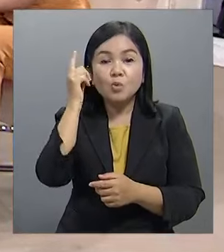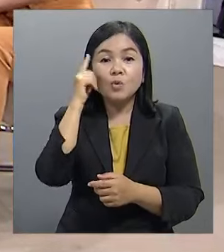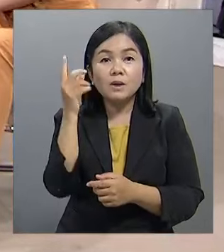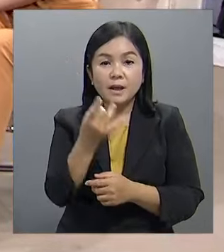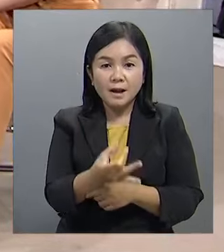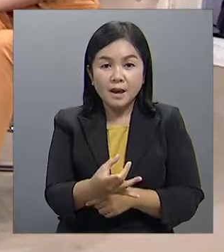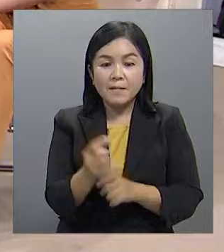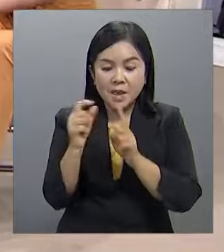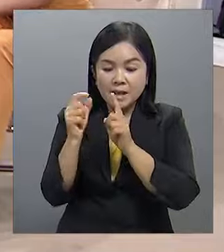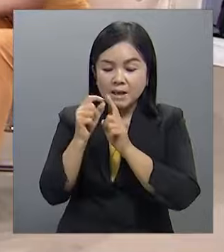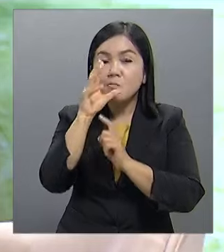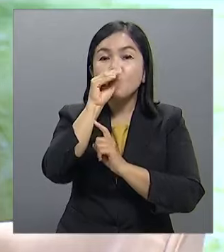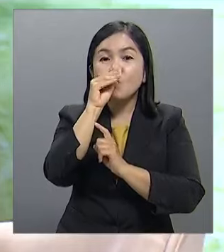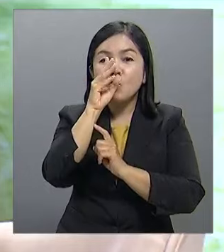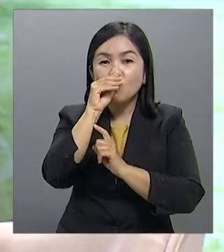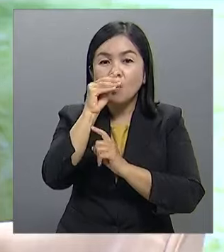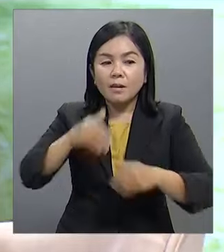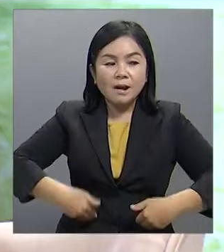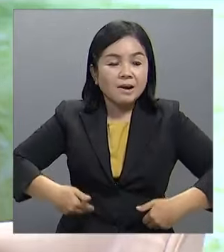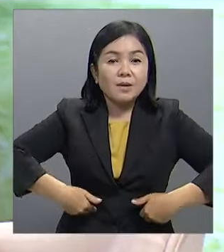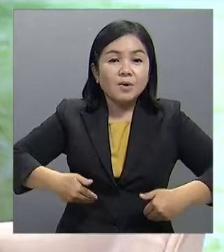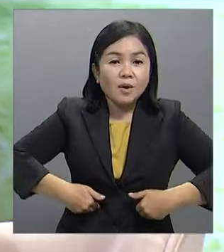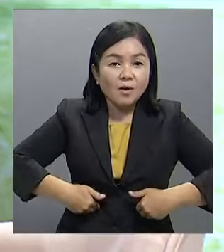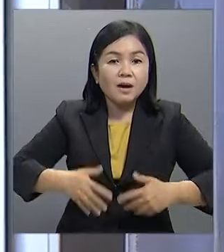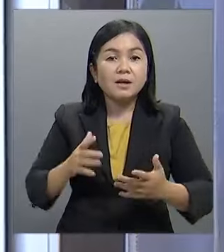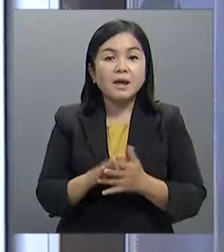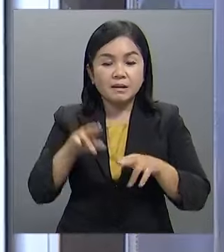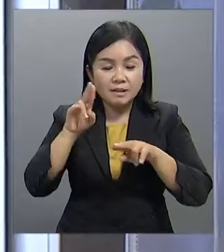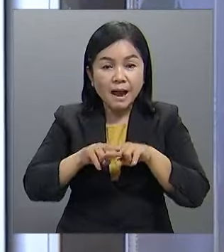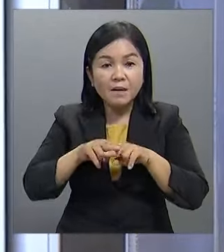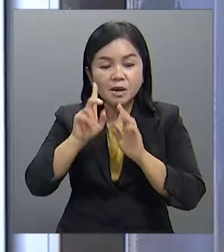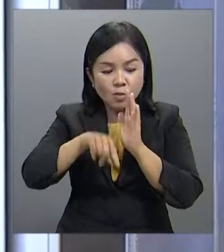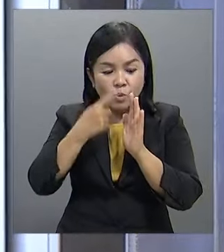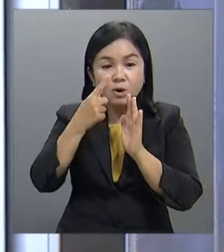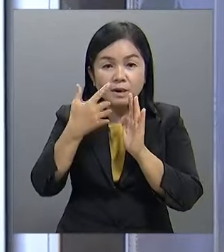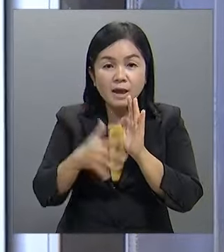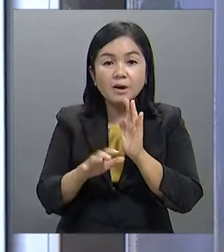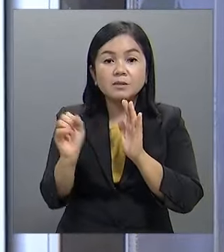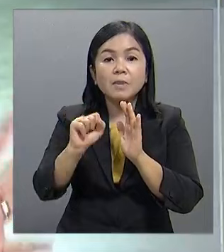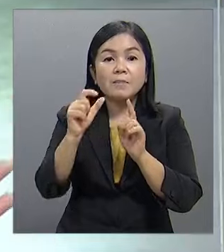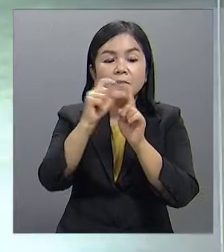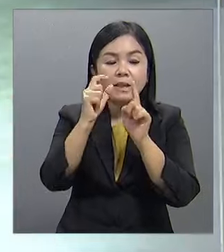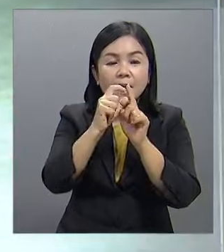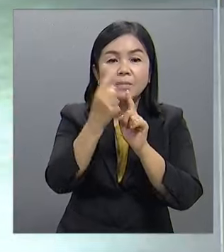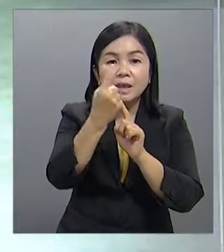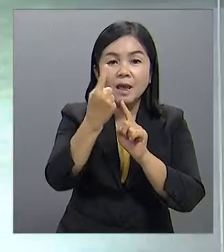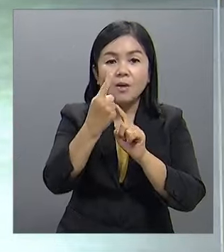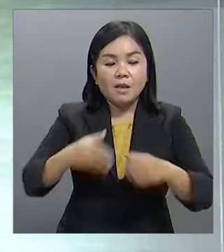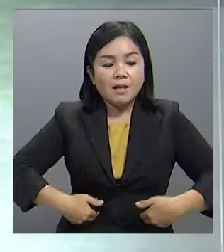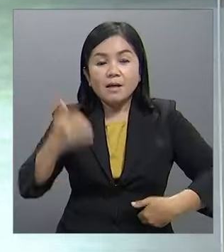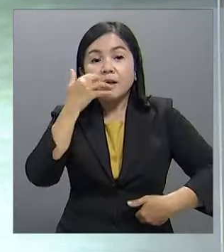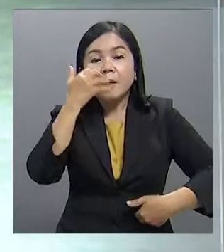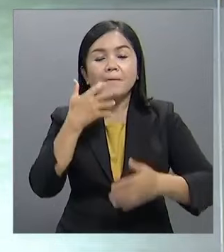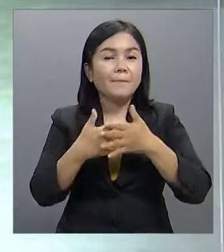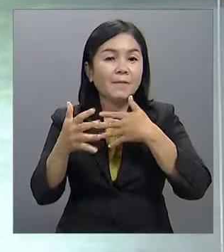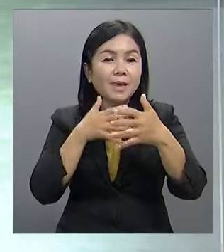แย่งซีนดิฉันเหรอคะ คุณคัดซีนแบบนี้ คุณนั่งมาตั้งชั่วโมง เป ็ นพ่วงกับน ี่ คือเฟี้ยงบทใส่แล้วนะ ไม่เป็นไรเดี๋ยวเราไปว่ากันหลังไมค์นะคะ